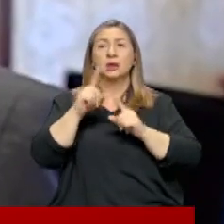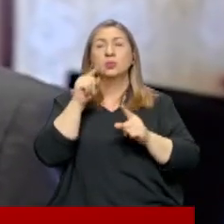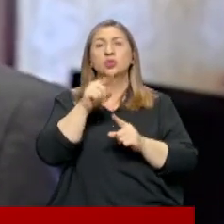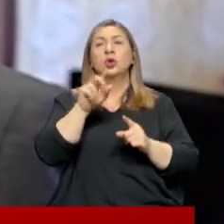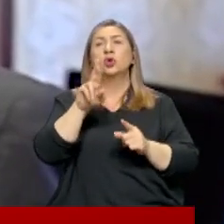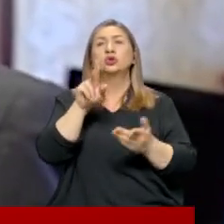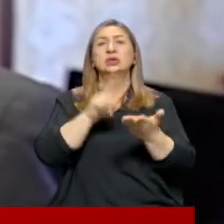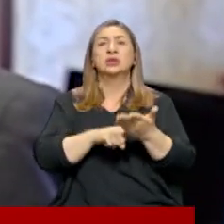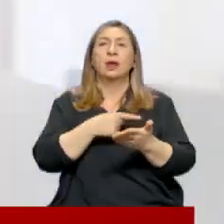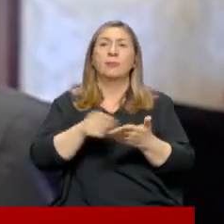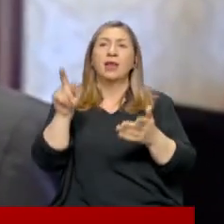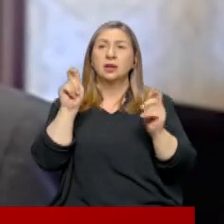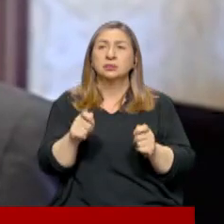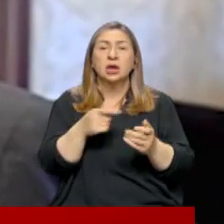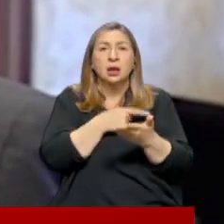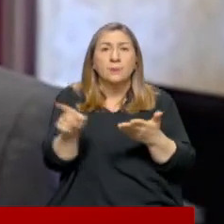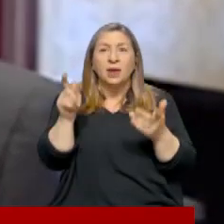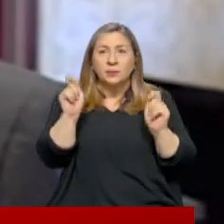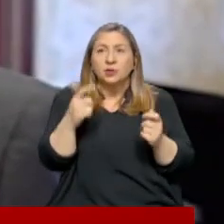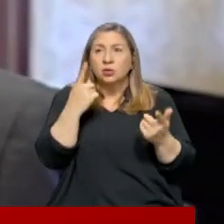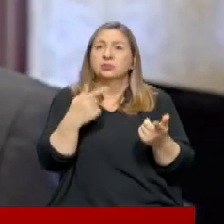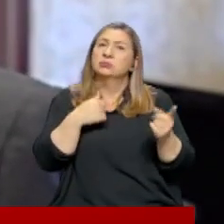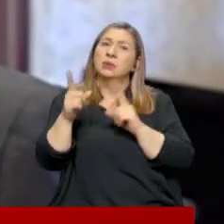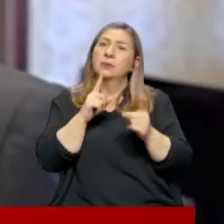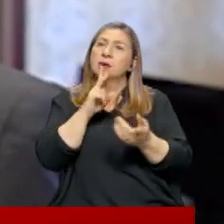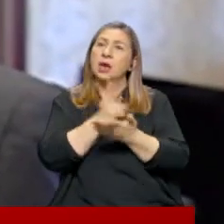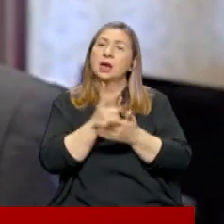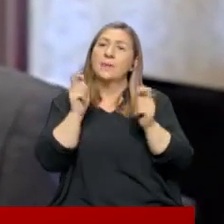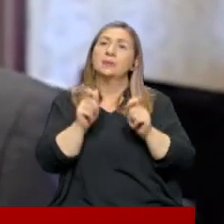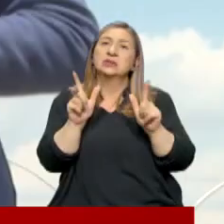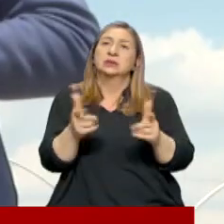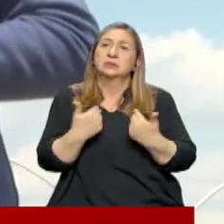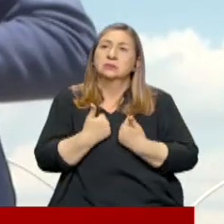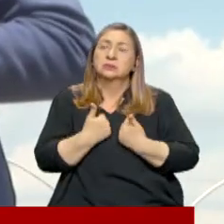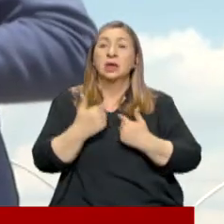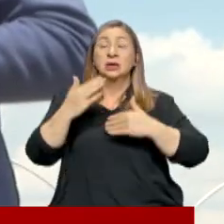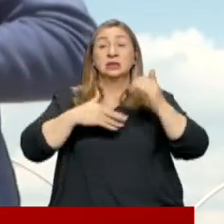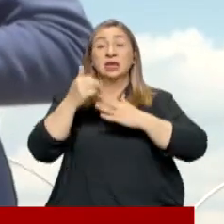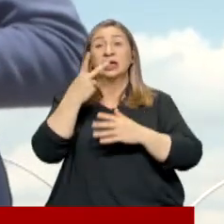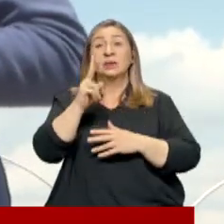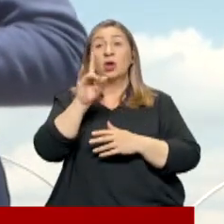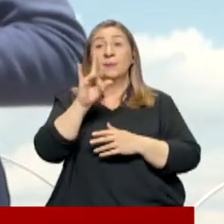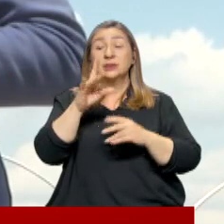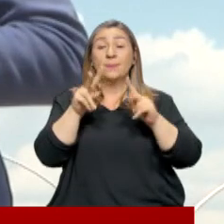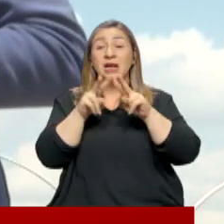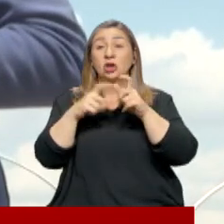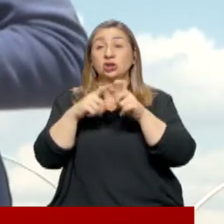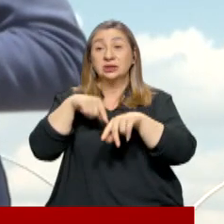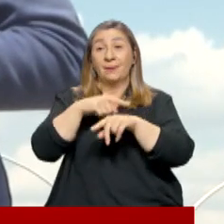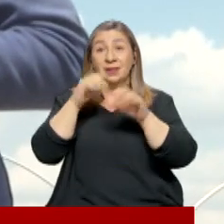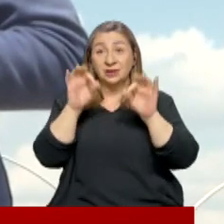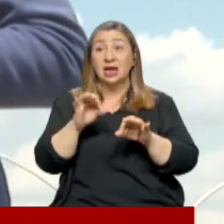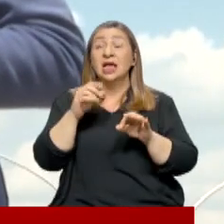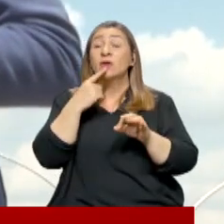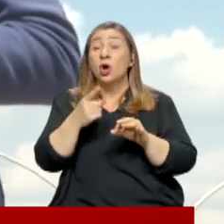buranın ruhsatını iptal etmiş. İptal ettiğine göre bizim mahkeme kararını uygulamamız lazım. İnşaatı 2015 yılında Melih Gökçek döneminde başladı.